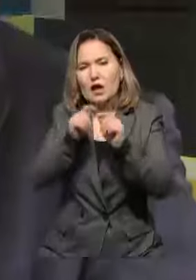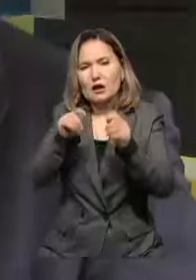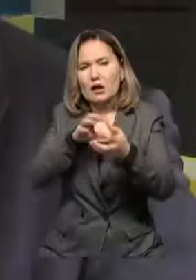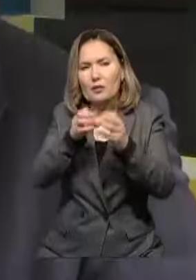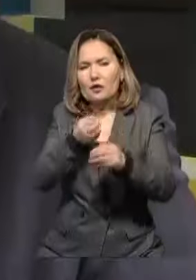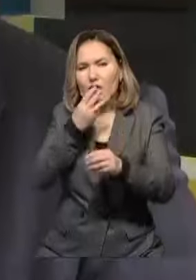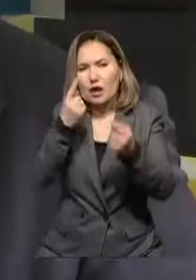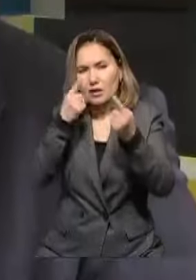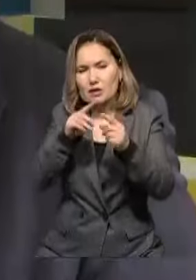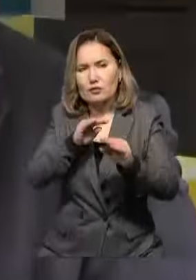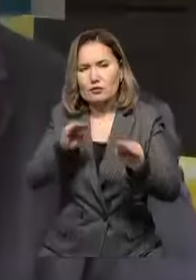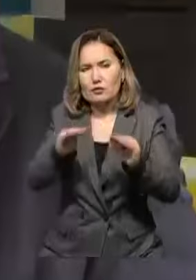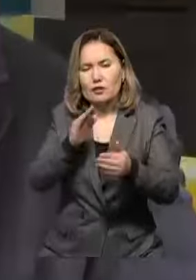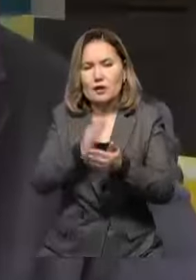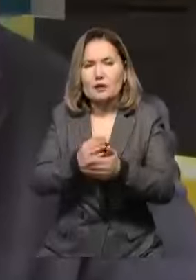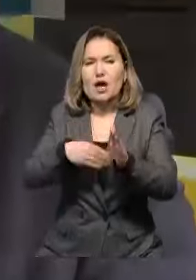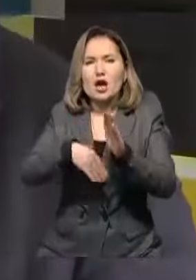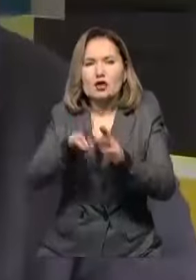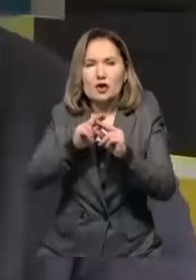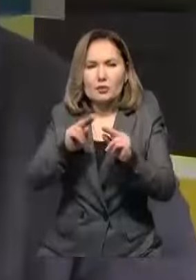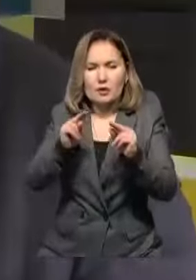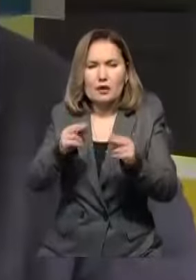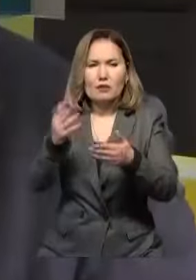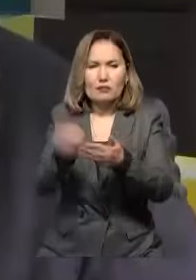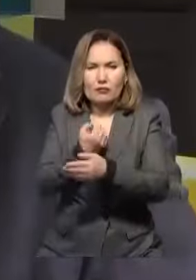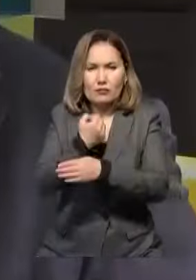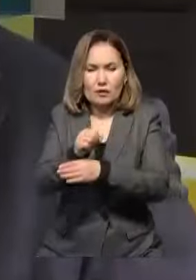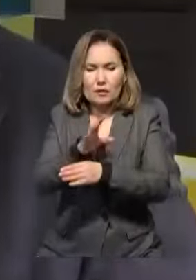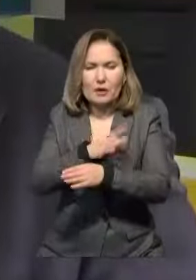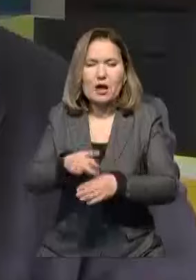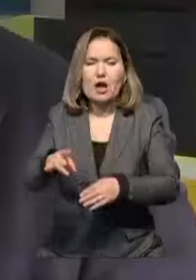нәтижелері өте көп. Үздік педагогымыз шығып атыр.